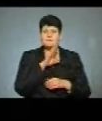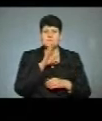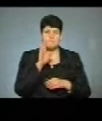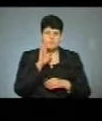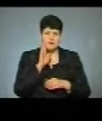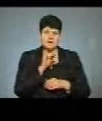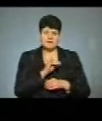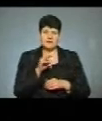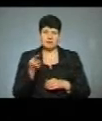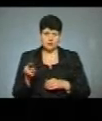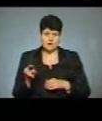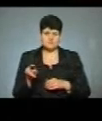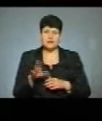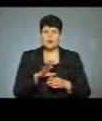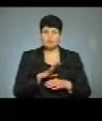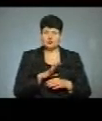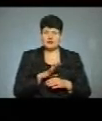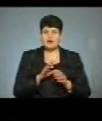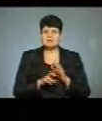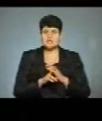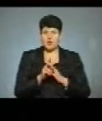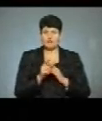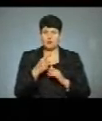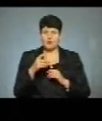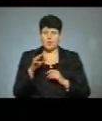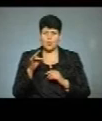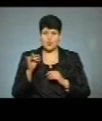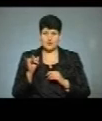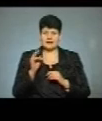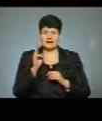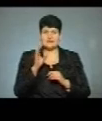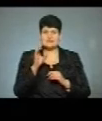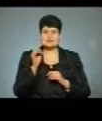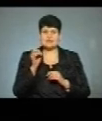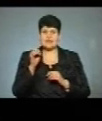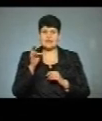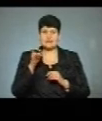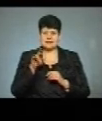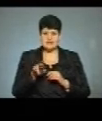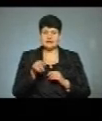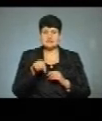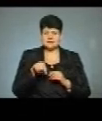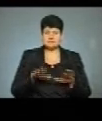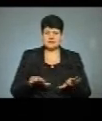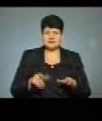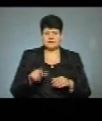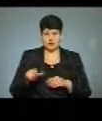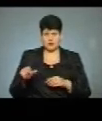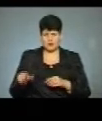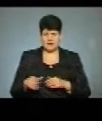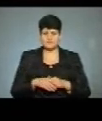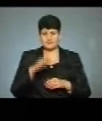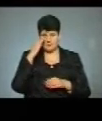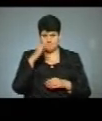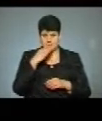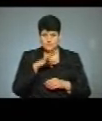Пулюя була в церковному хорі, Ксенія Бурштинська з бурштинських, місцевих людей з Гримайлова.